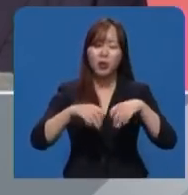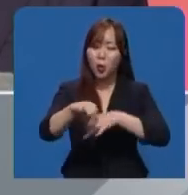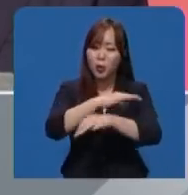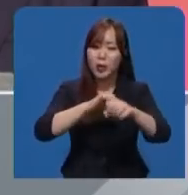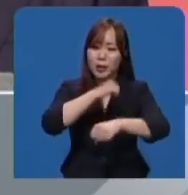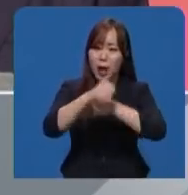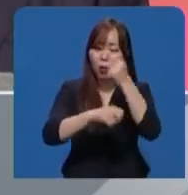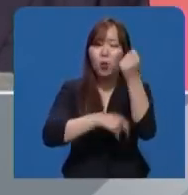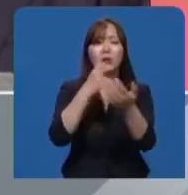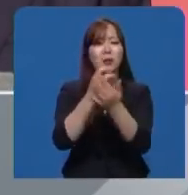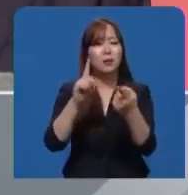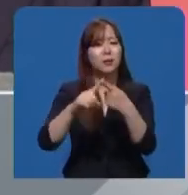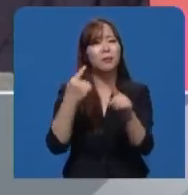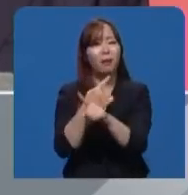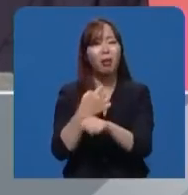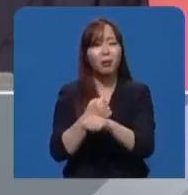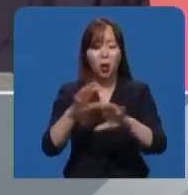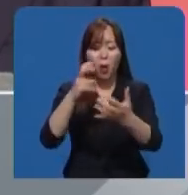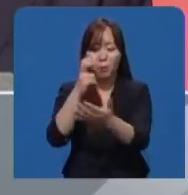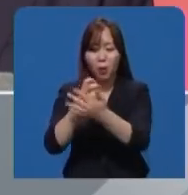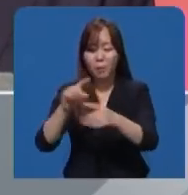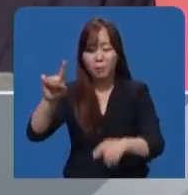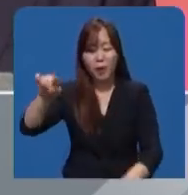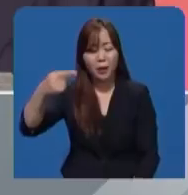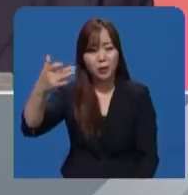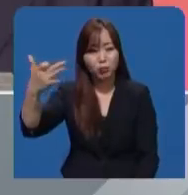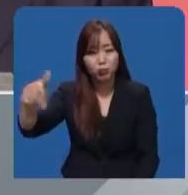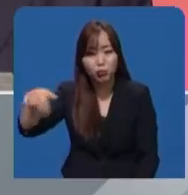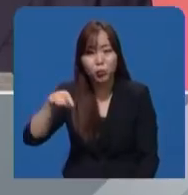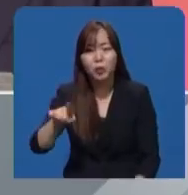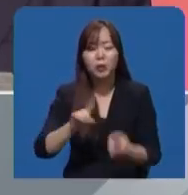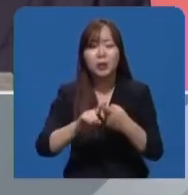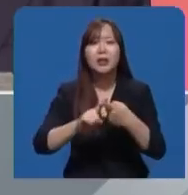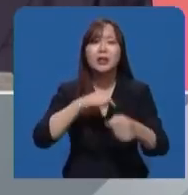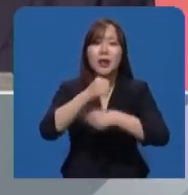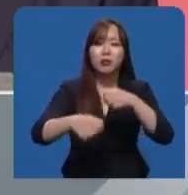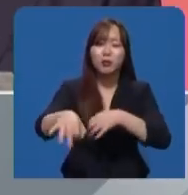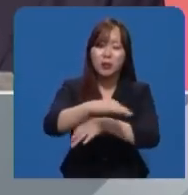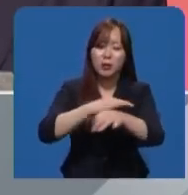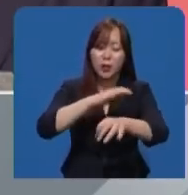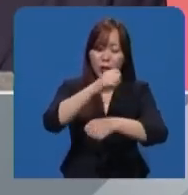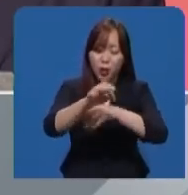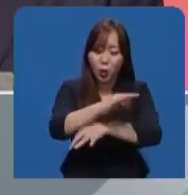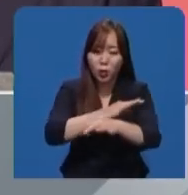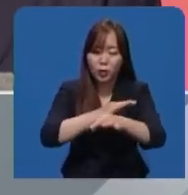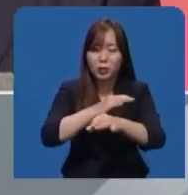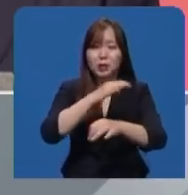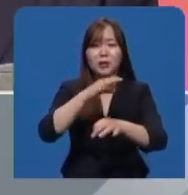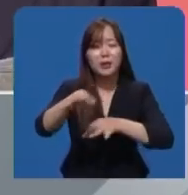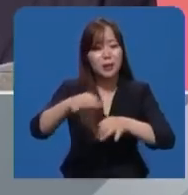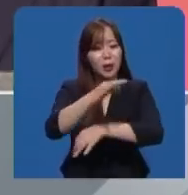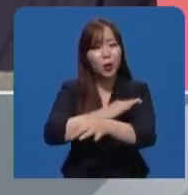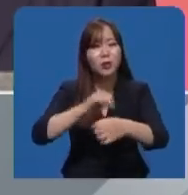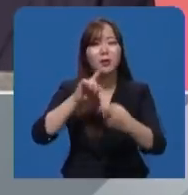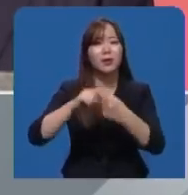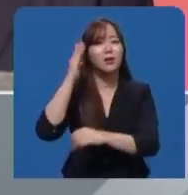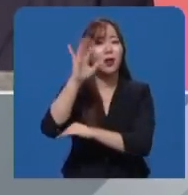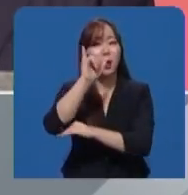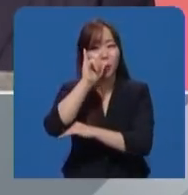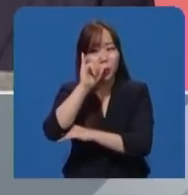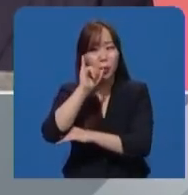좀 바꾸겠습니다. 헌법 119조 제1항은 자유시장경제를 이야기하고 119조